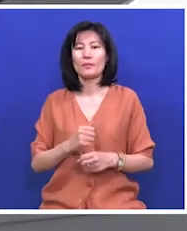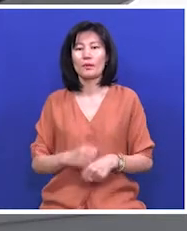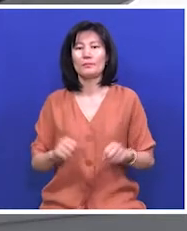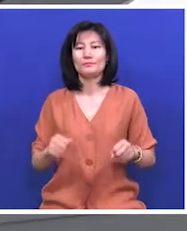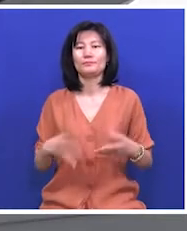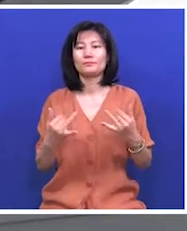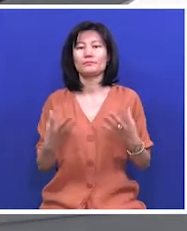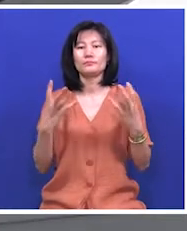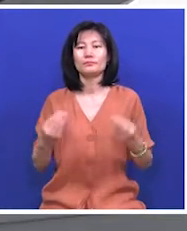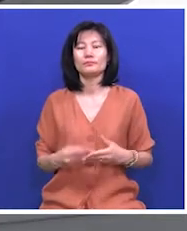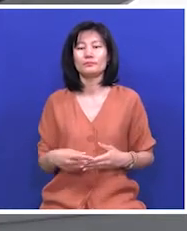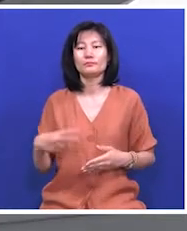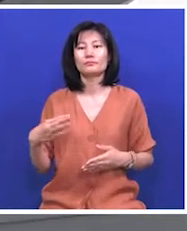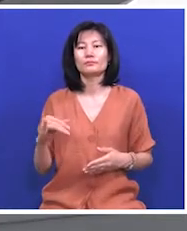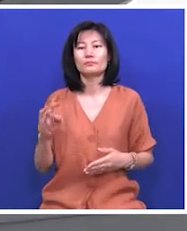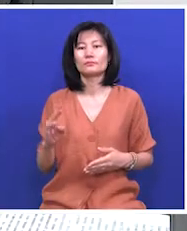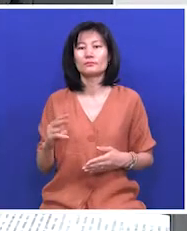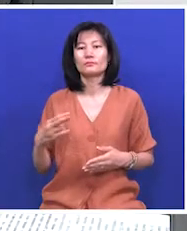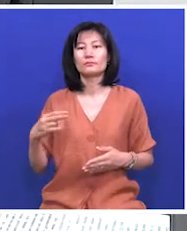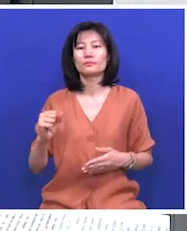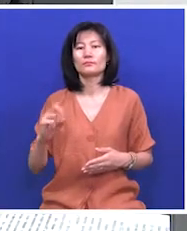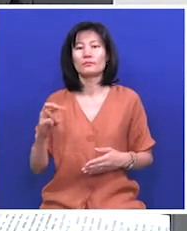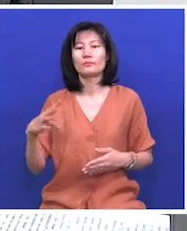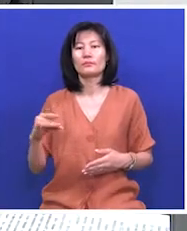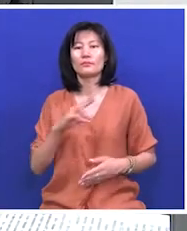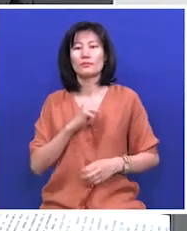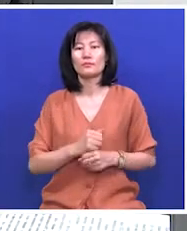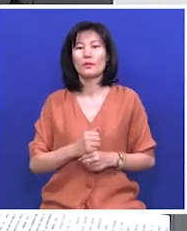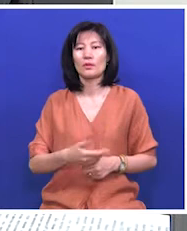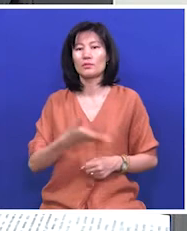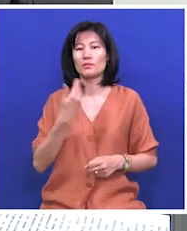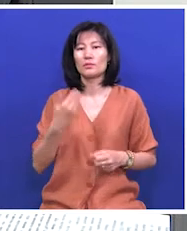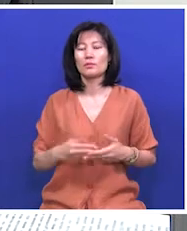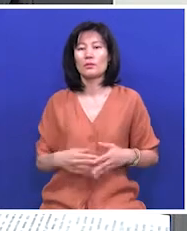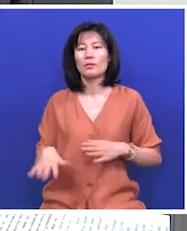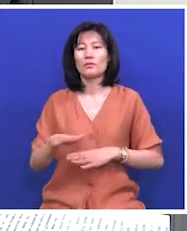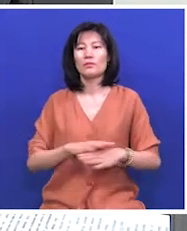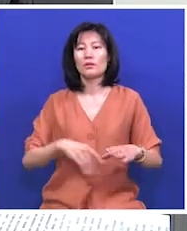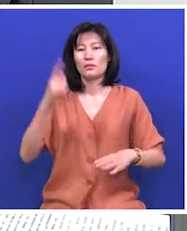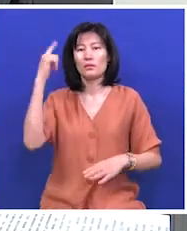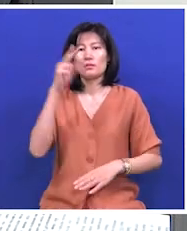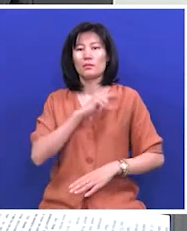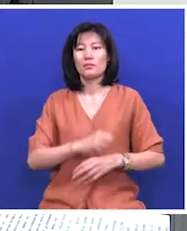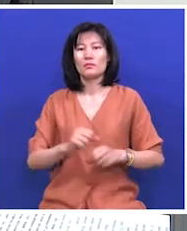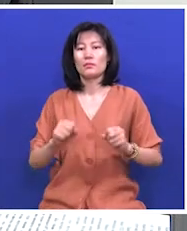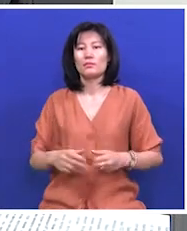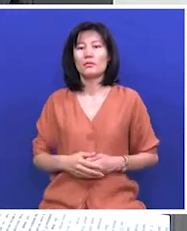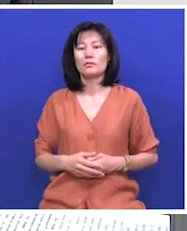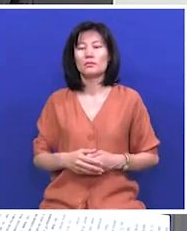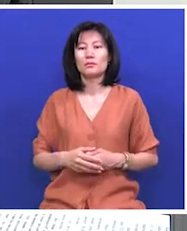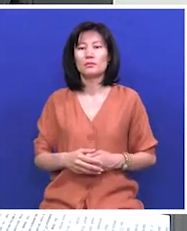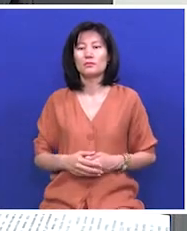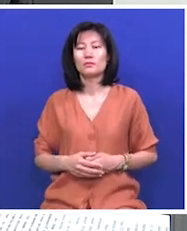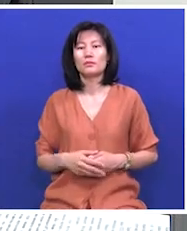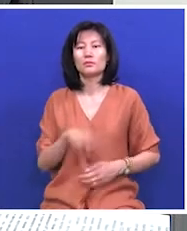жұмыстар жүргізілуде. Қазіргі таңда шаруалардан нақты шағымдар жоқ. Барлығы түсіндіру жұмыстары жүргізіліп